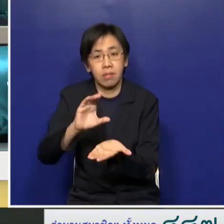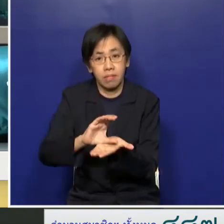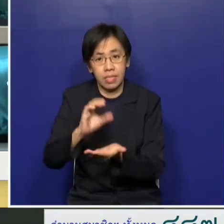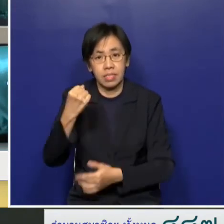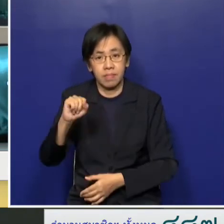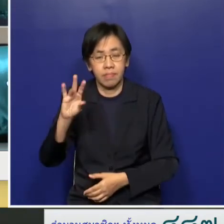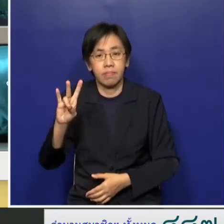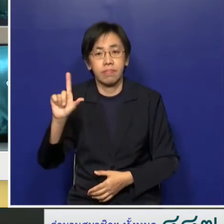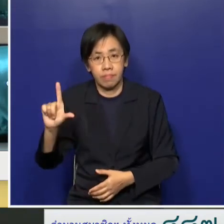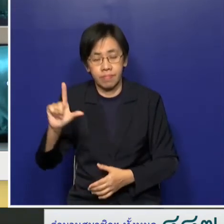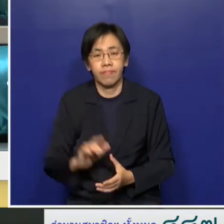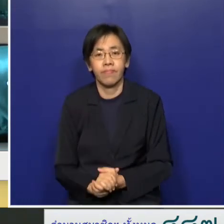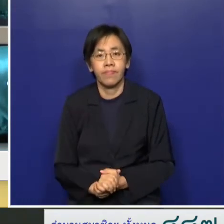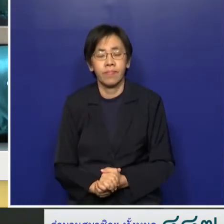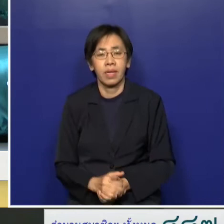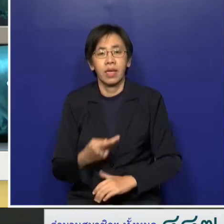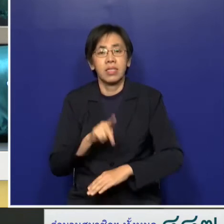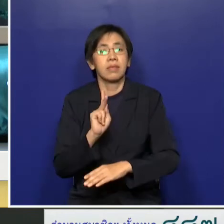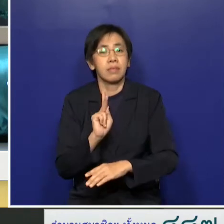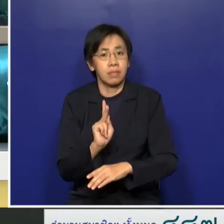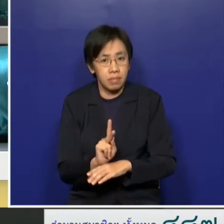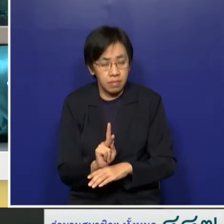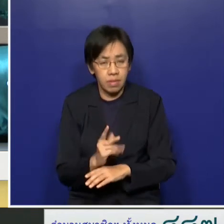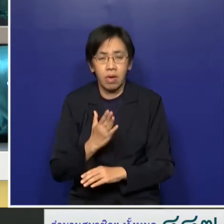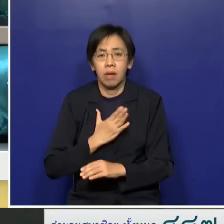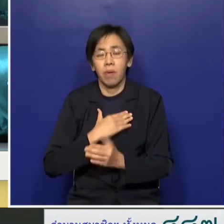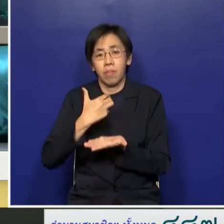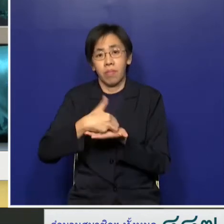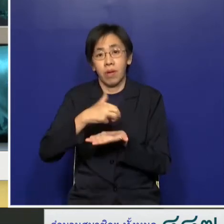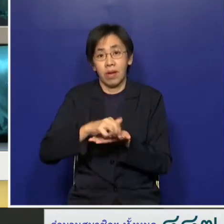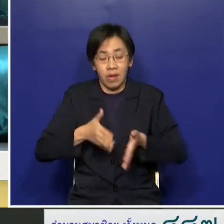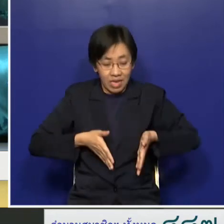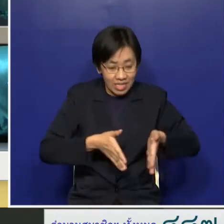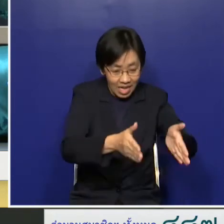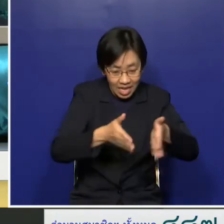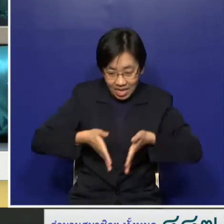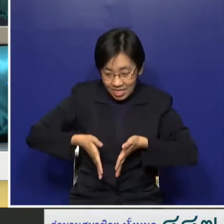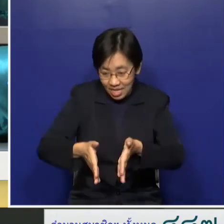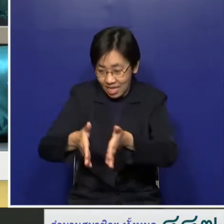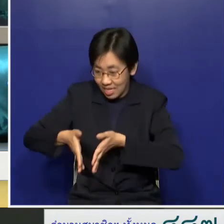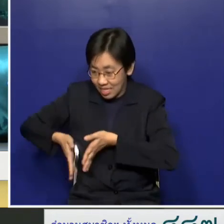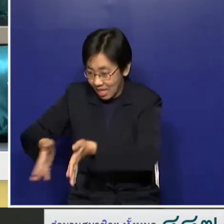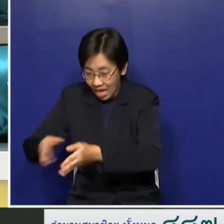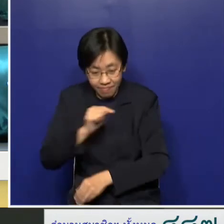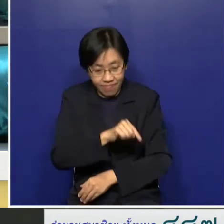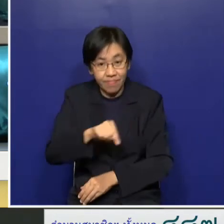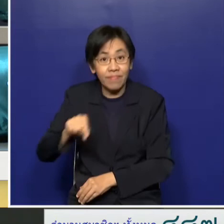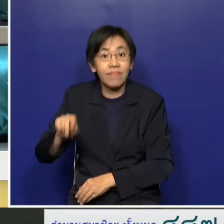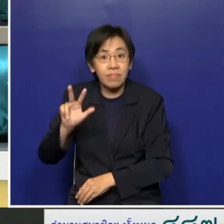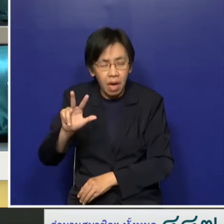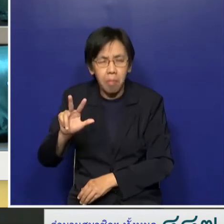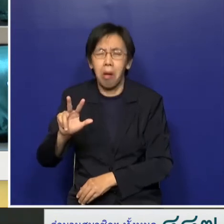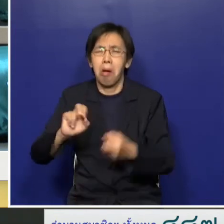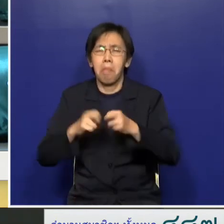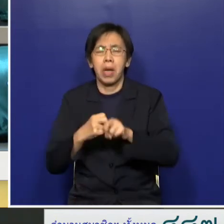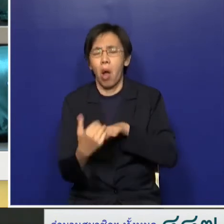ทท่านประธานครับผมขอนำเรียนว่าเส้นทาง3เส้นทางดังกล่าวมีความชำรุดทรุดโ